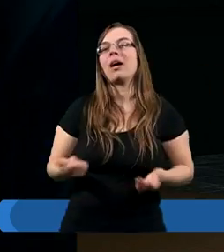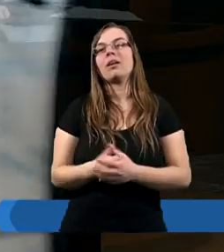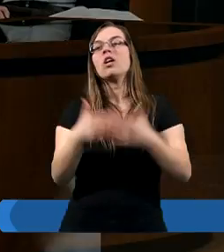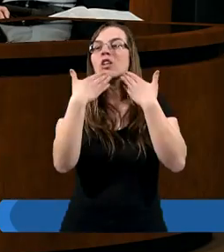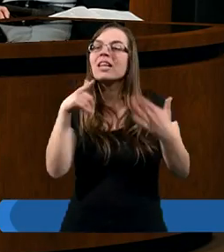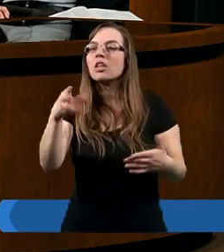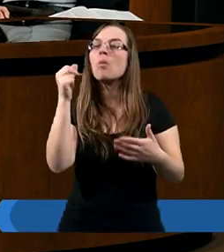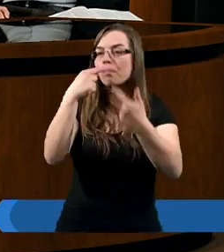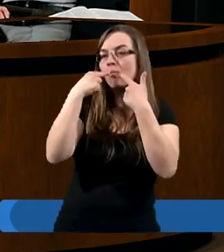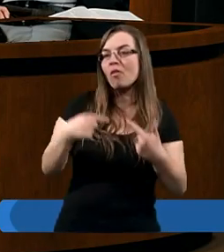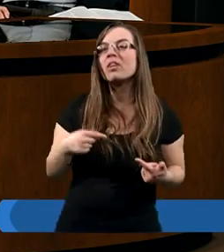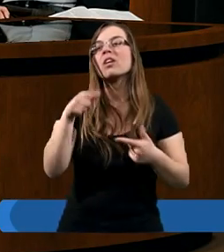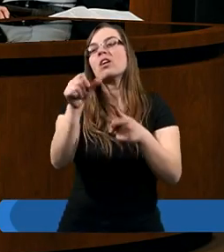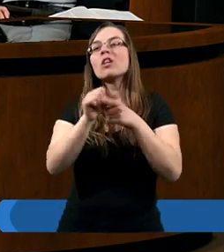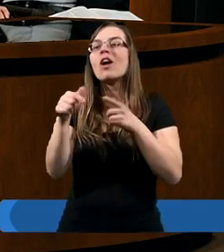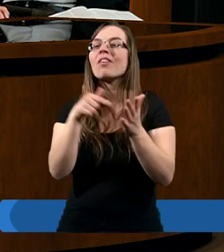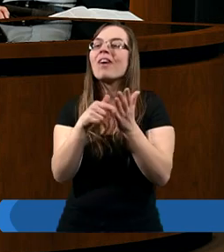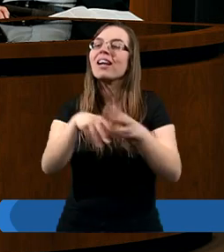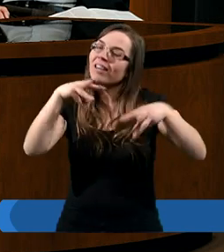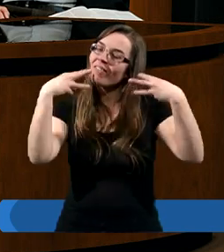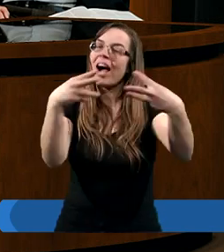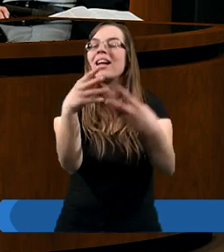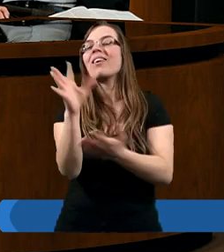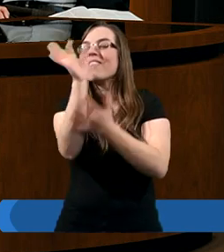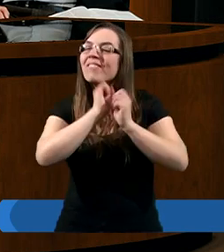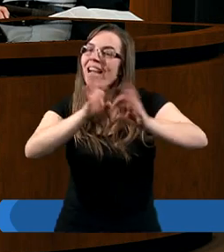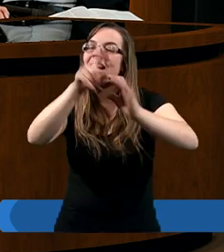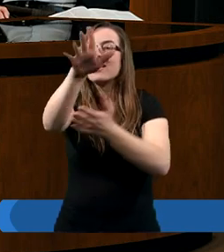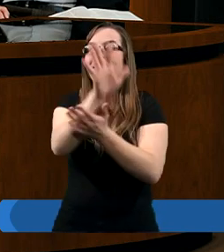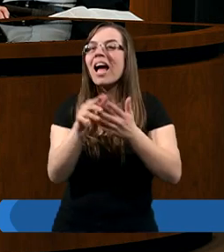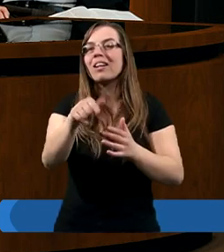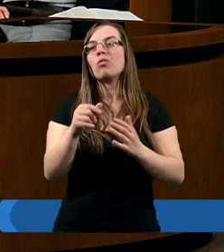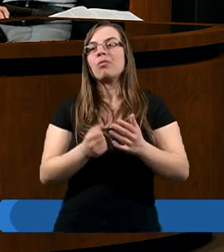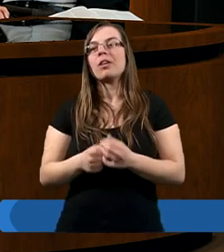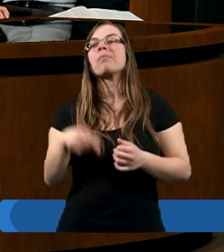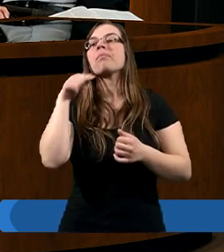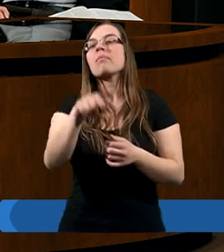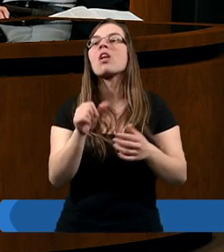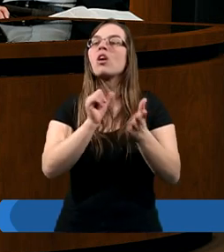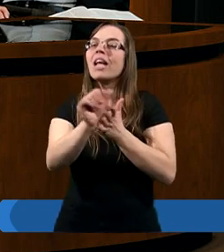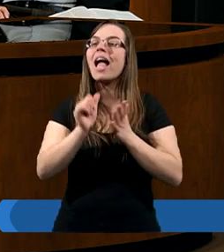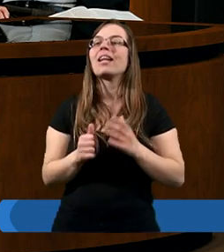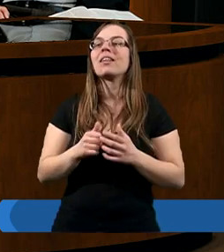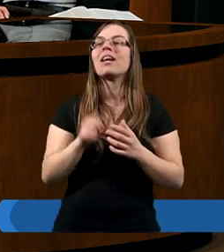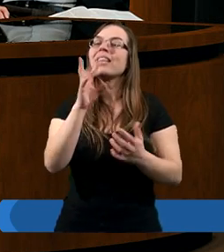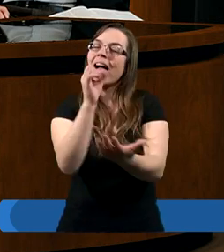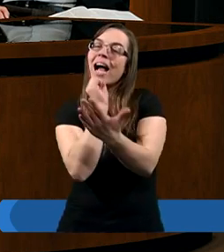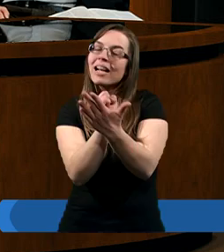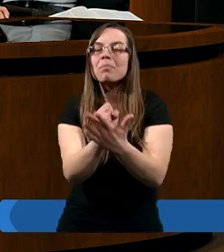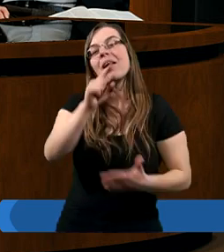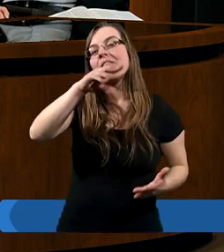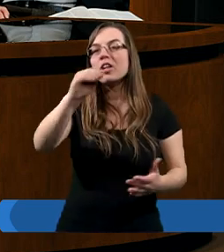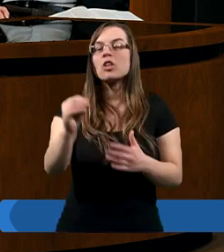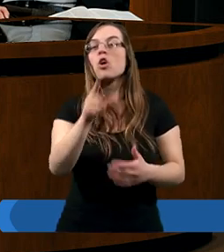tym powiedziałeś, bo jakby podałeś pewne wyjaśnienie tych kwestii, bo tutaj rzuca mi się taka sprawa,